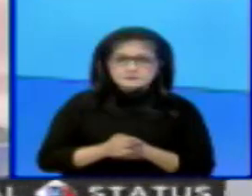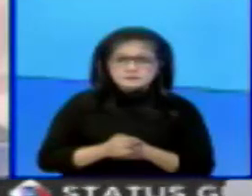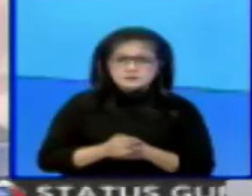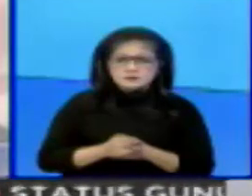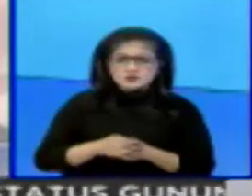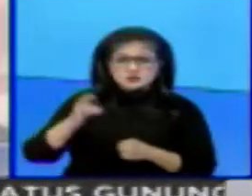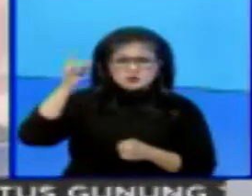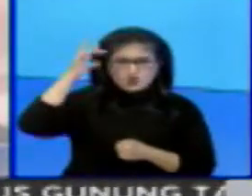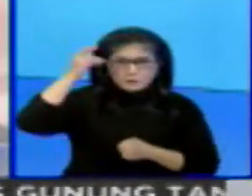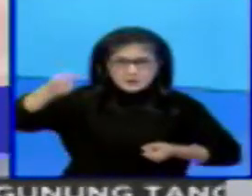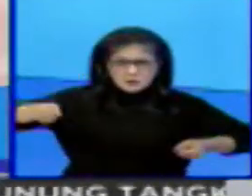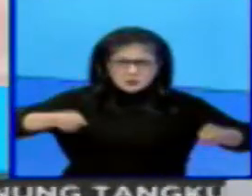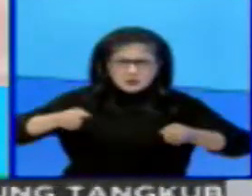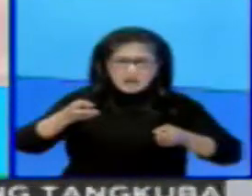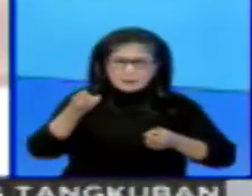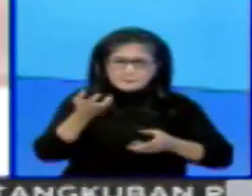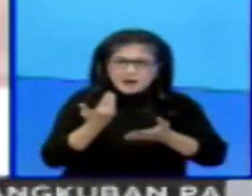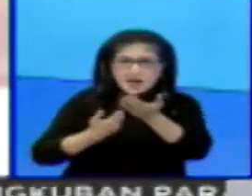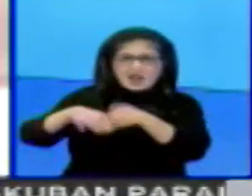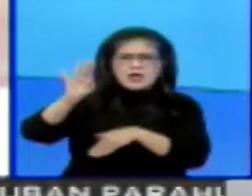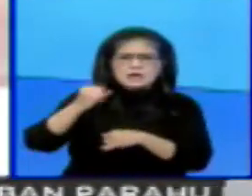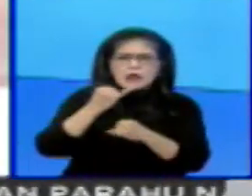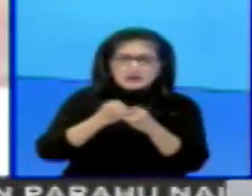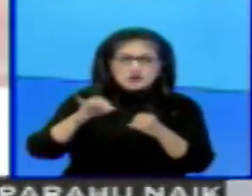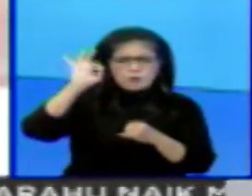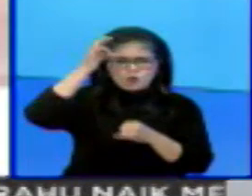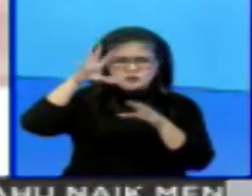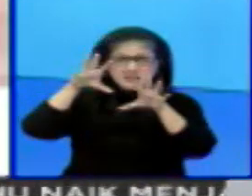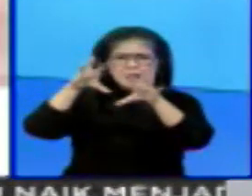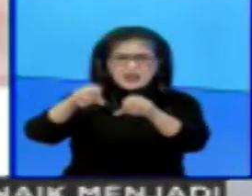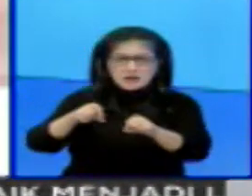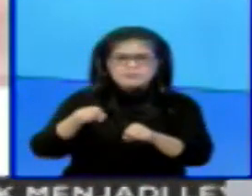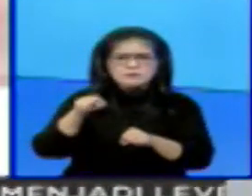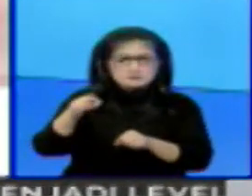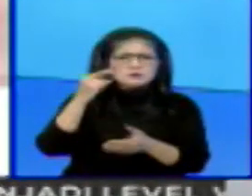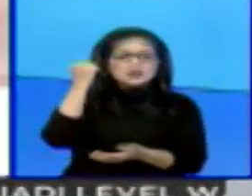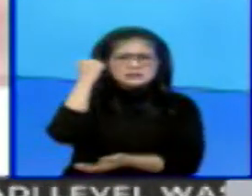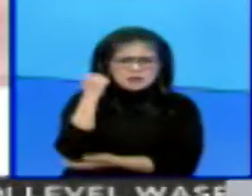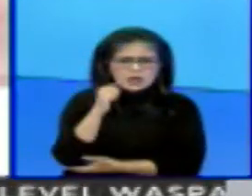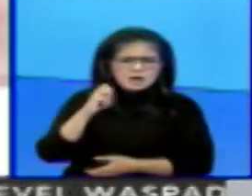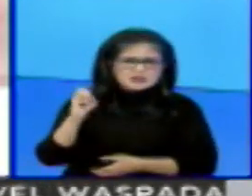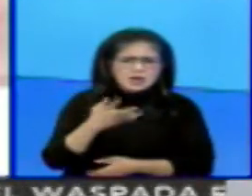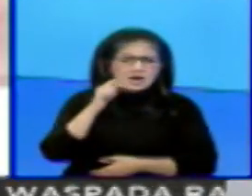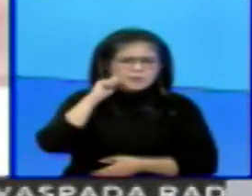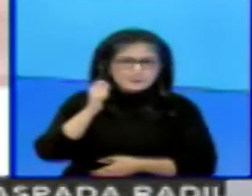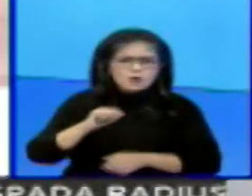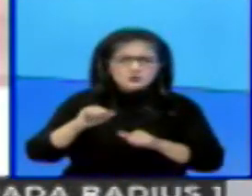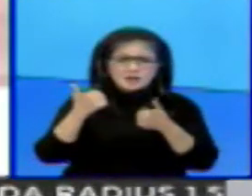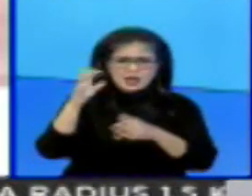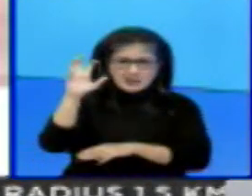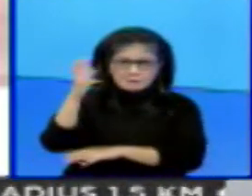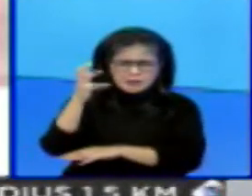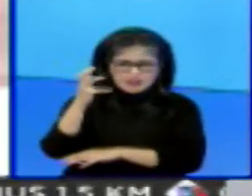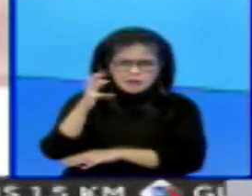Pemirsa, sopir truk yang sempat melarikan diri akhirnya ditangkap polisi dan telah ditetapkan sebagai tersangka kecelakaan maut di Tangerang, Banten.